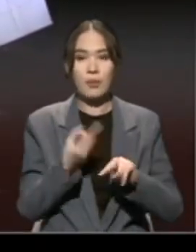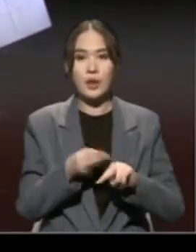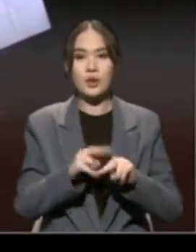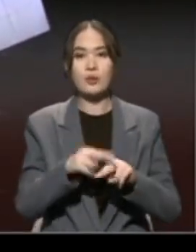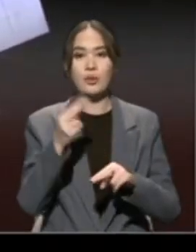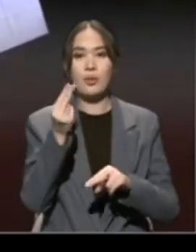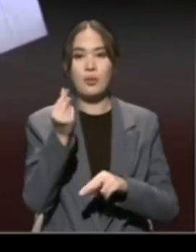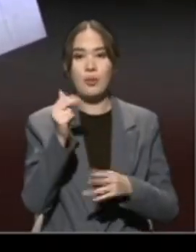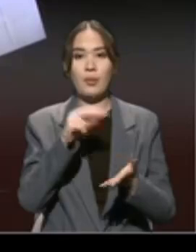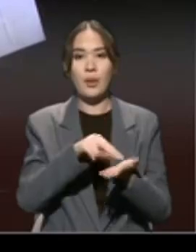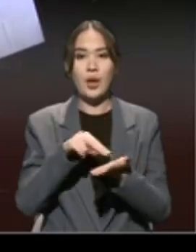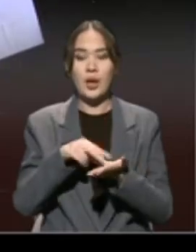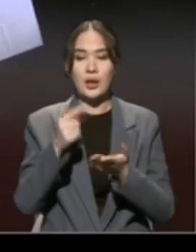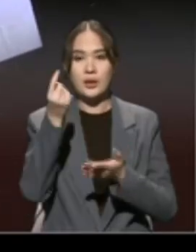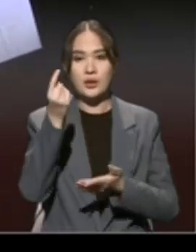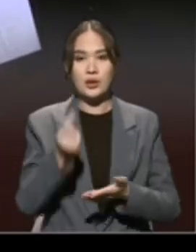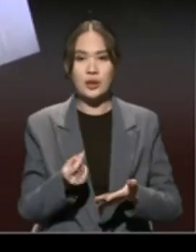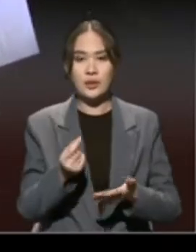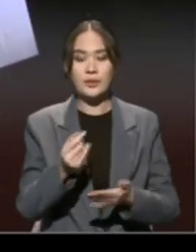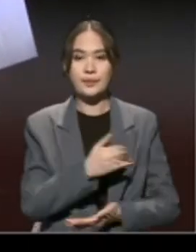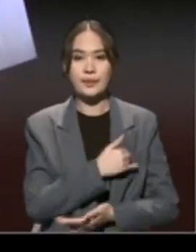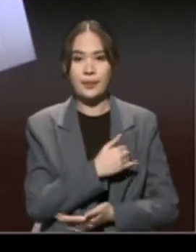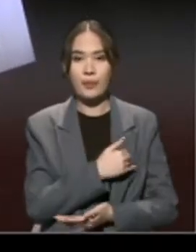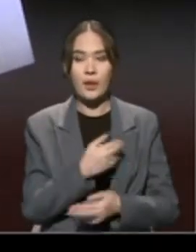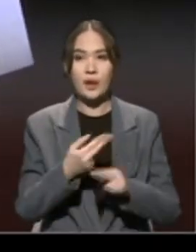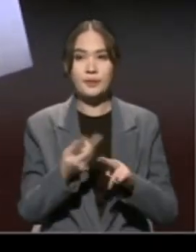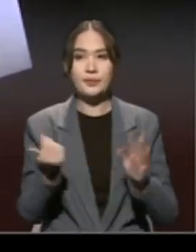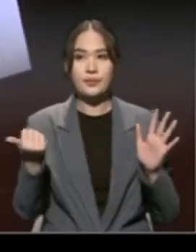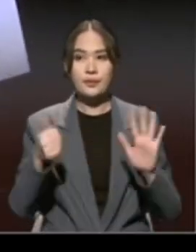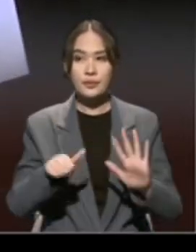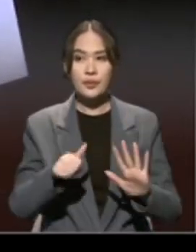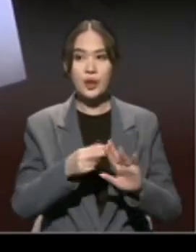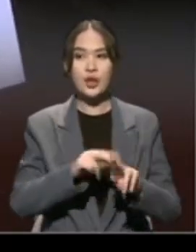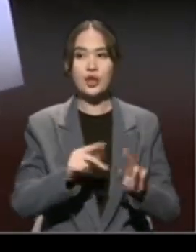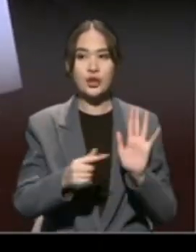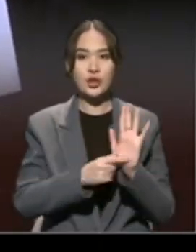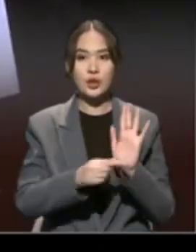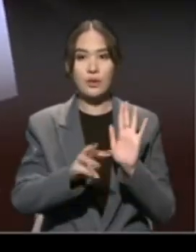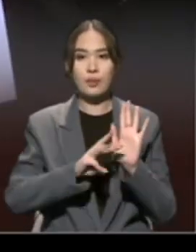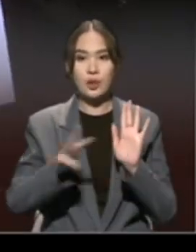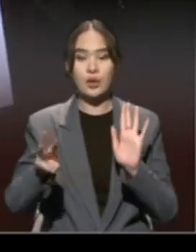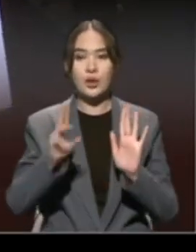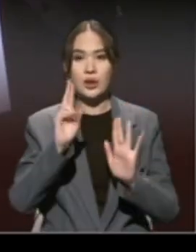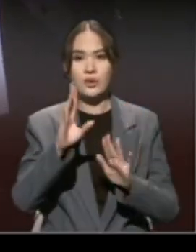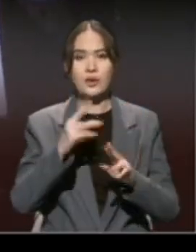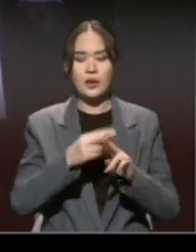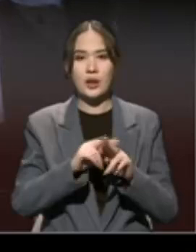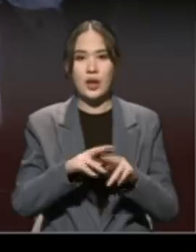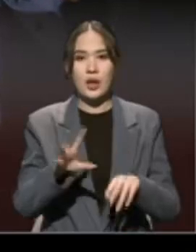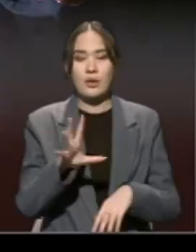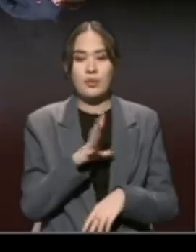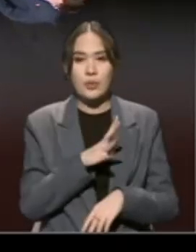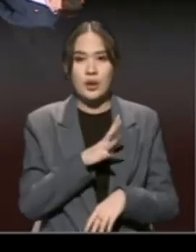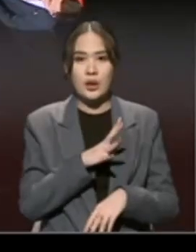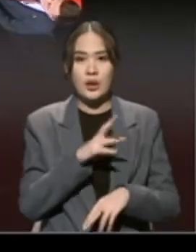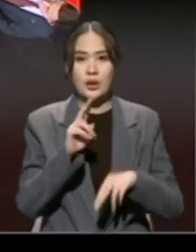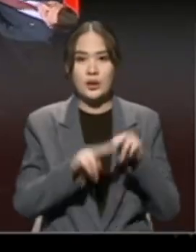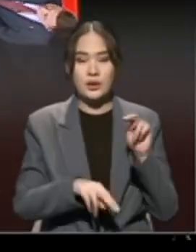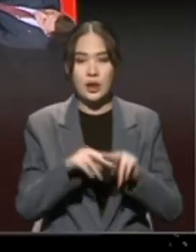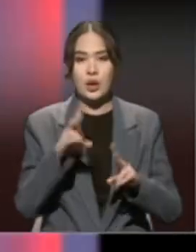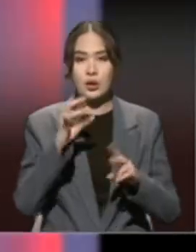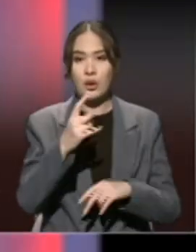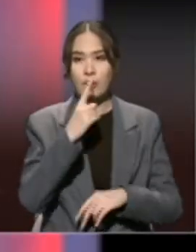бағаны арзандату шаралары жүруде. 7 миллион осы 6 айдың ішінде 7 миллион шаршы метр үй салынған екен бізде. Яғни, бірақ биыл